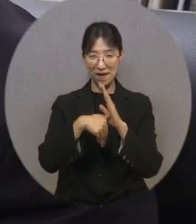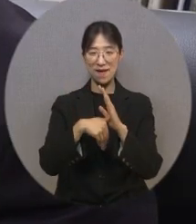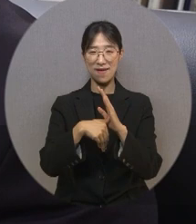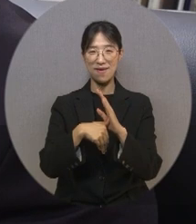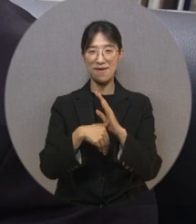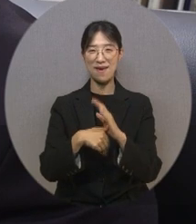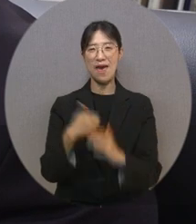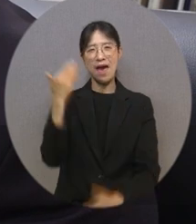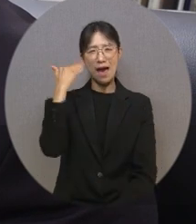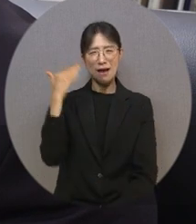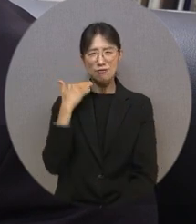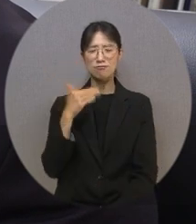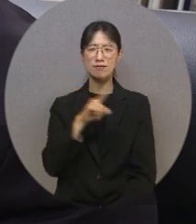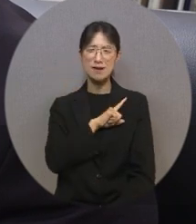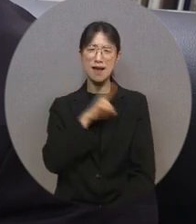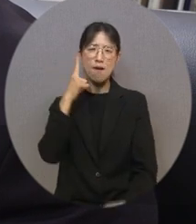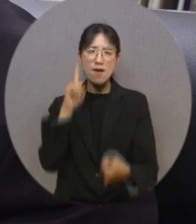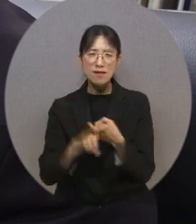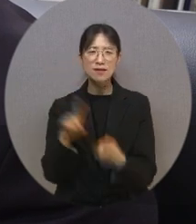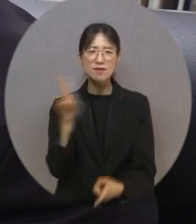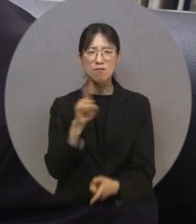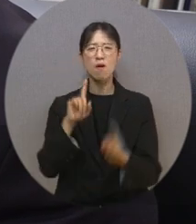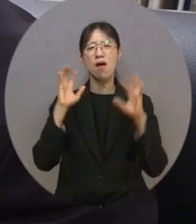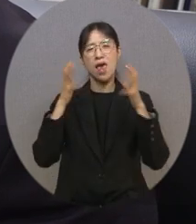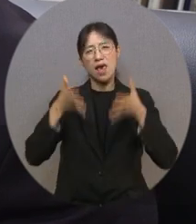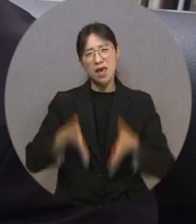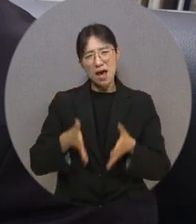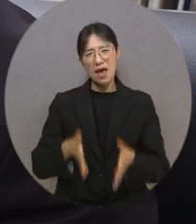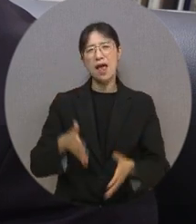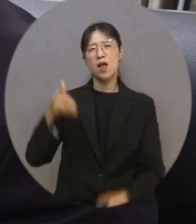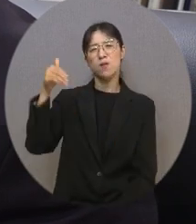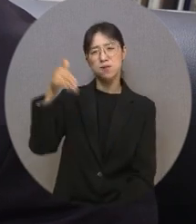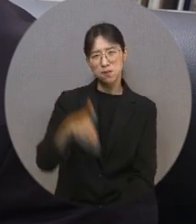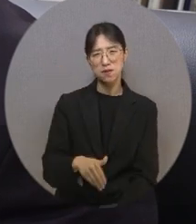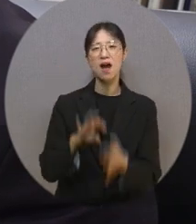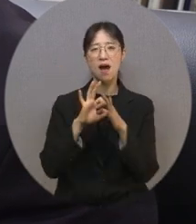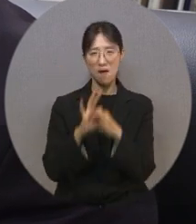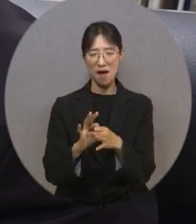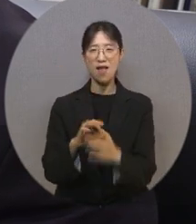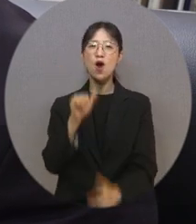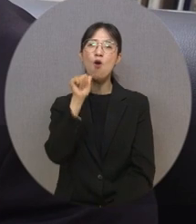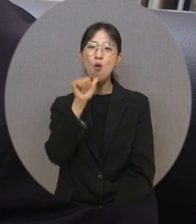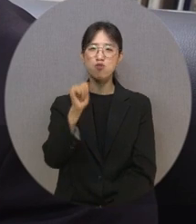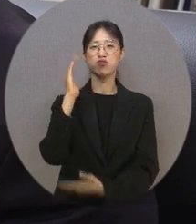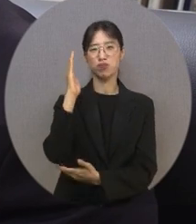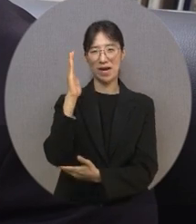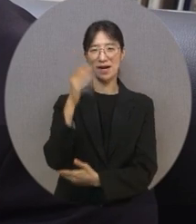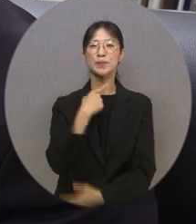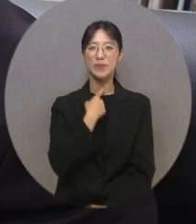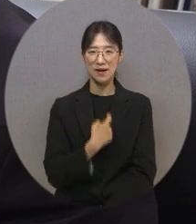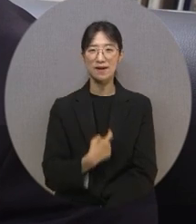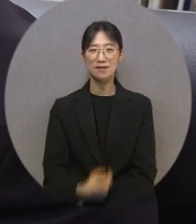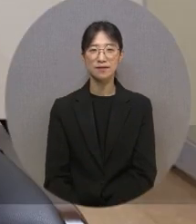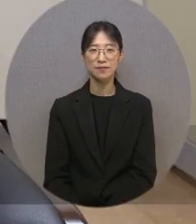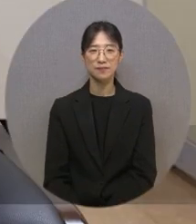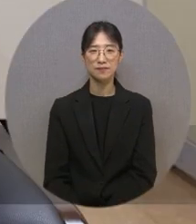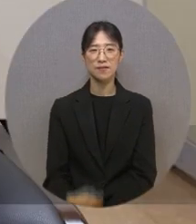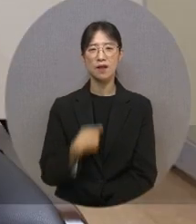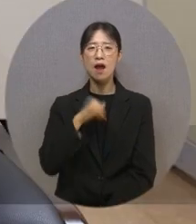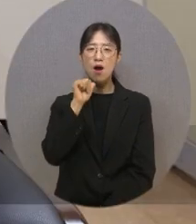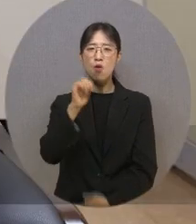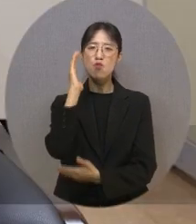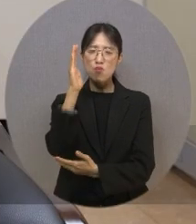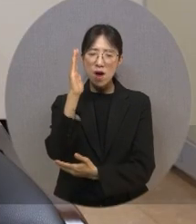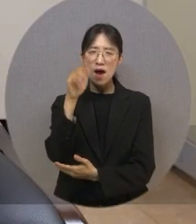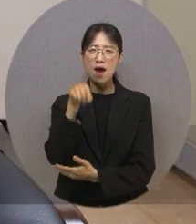본회의장에서 우리나라의 뜨거운 감자인 저출산 저출생 문제에 대한 5분 발언을 실시하였습니다. 제가